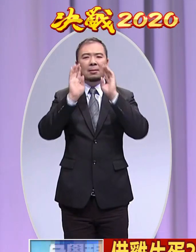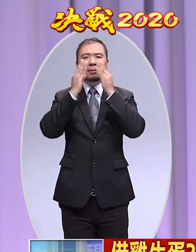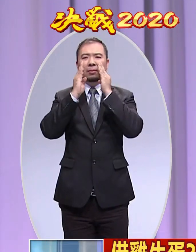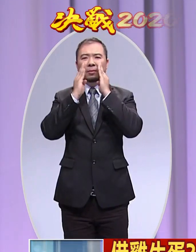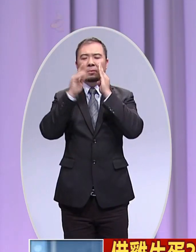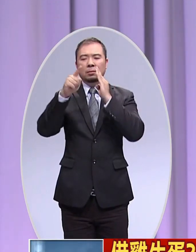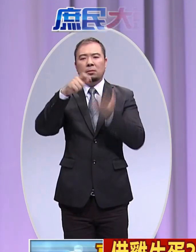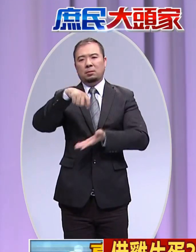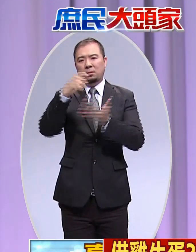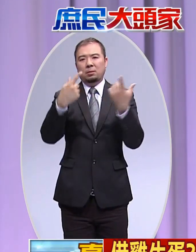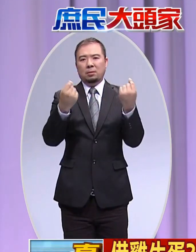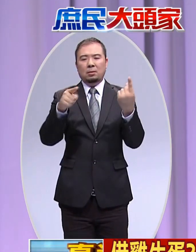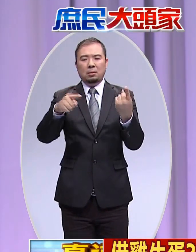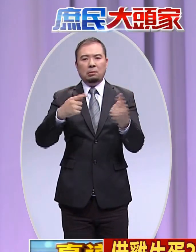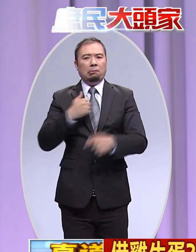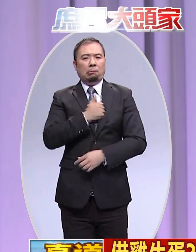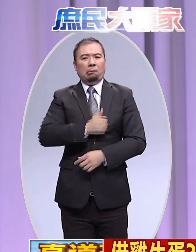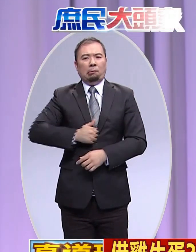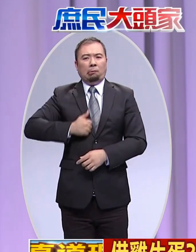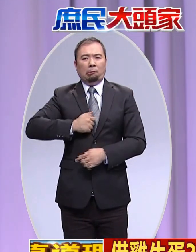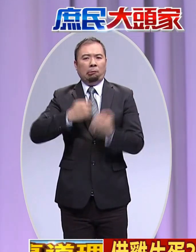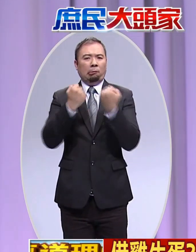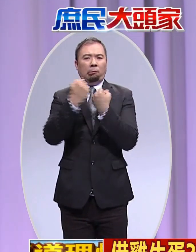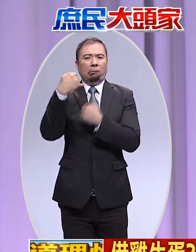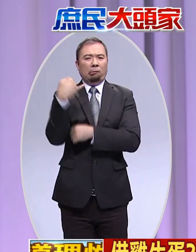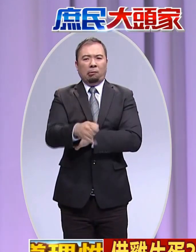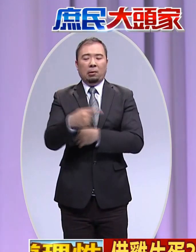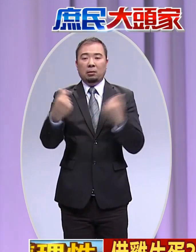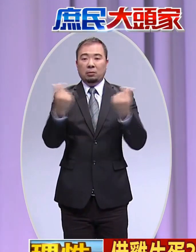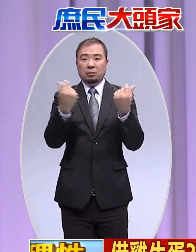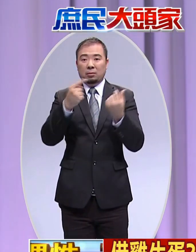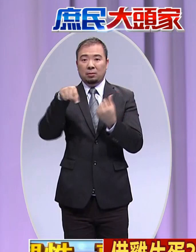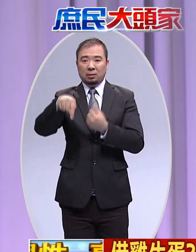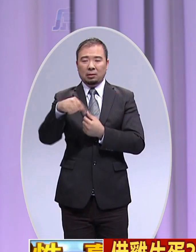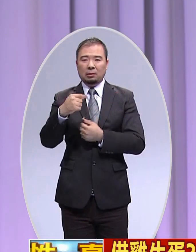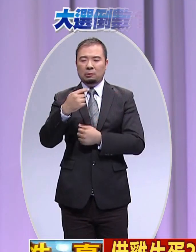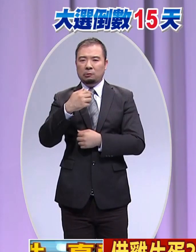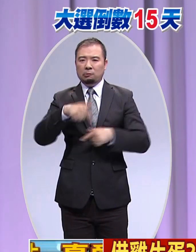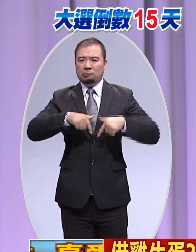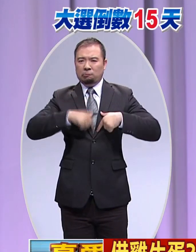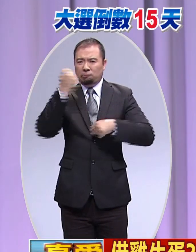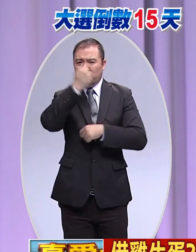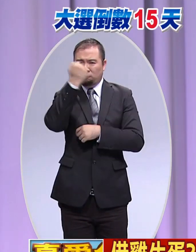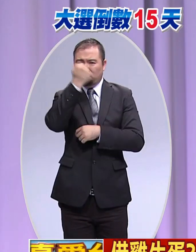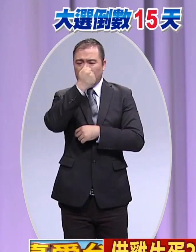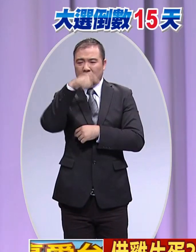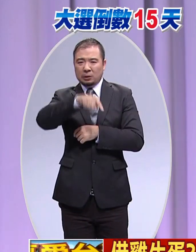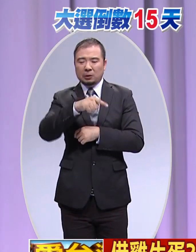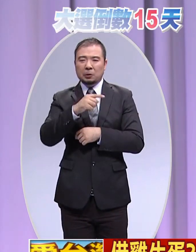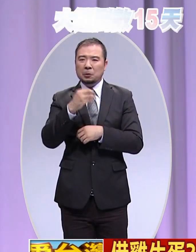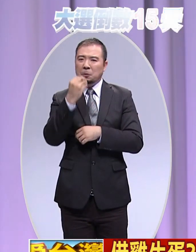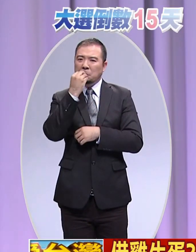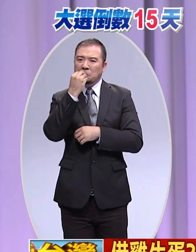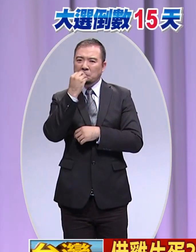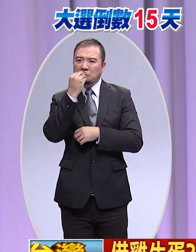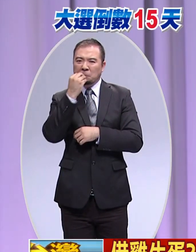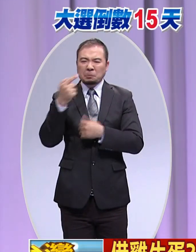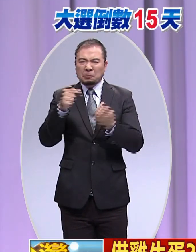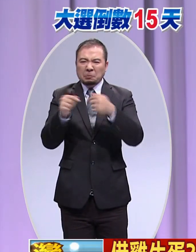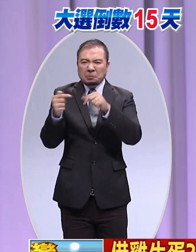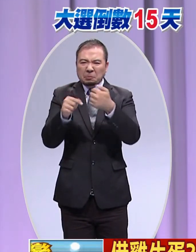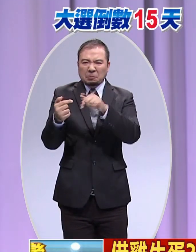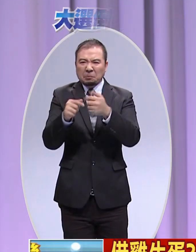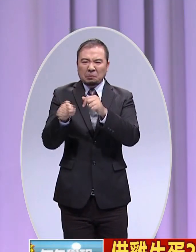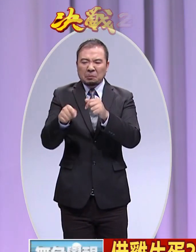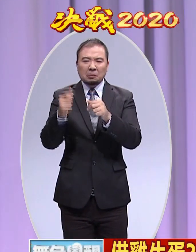的政府，应该要下台，像黑心食品一样。今天光民进党的党员、